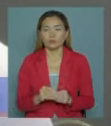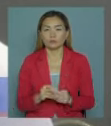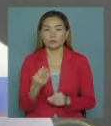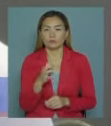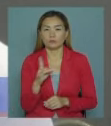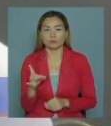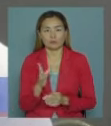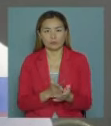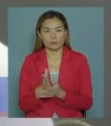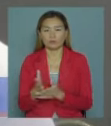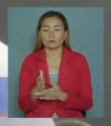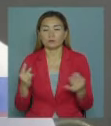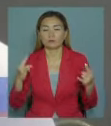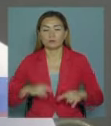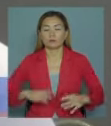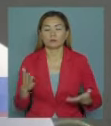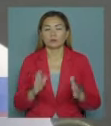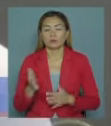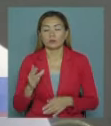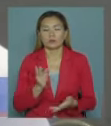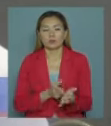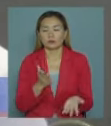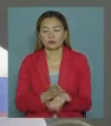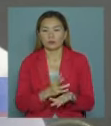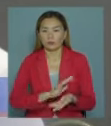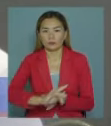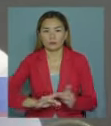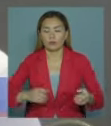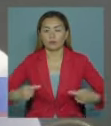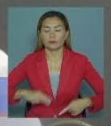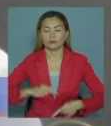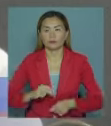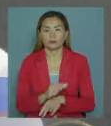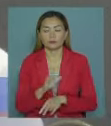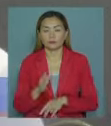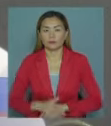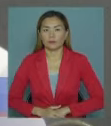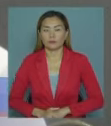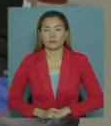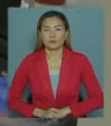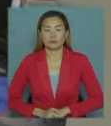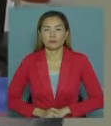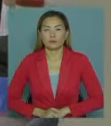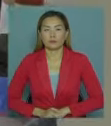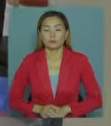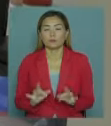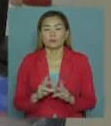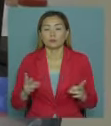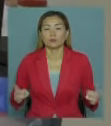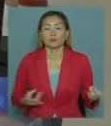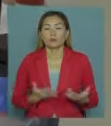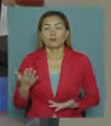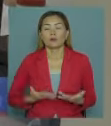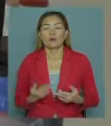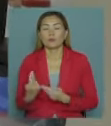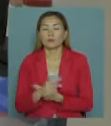ПЦР определяют диагноз. Если будет доказано, то проводят соответствующее лечение. Стоит отметить, что если